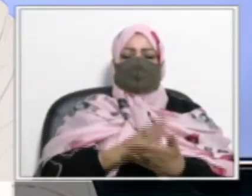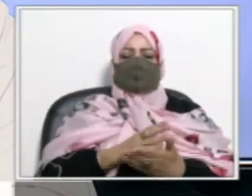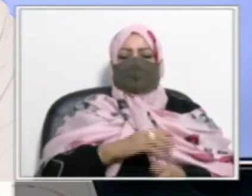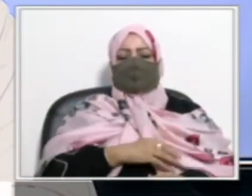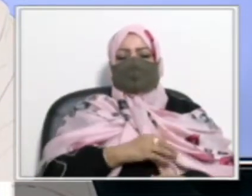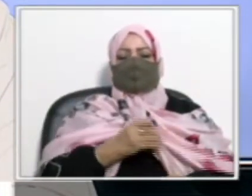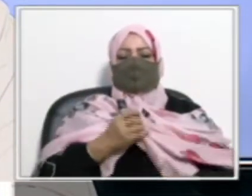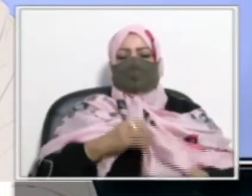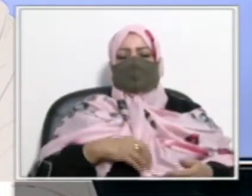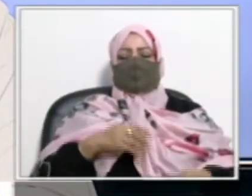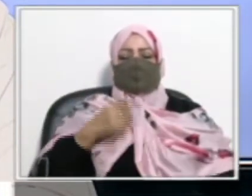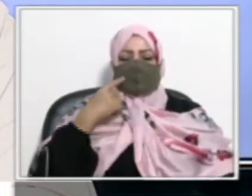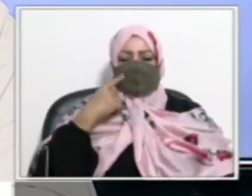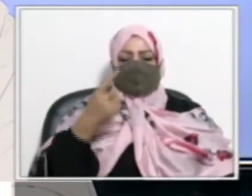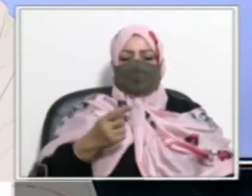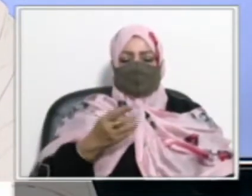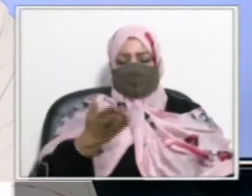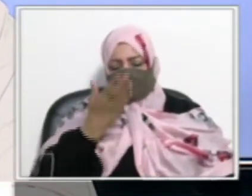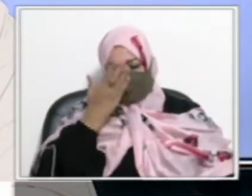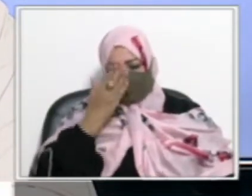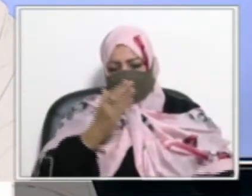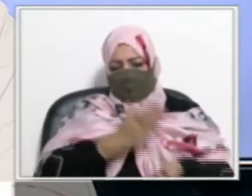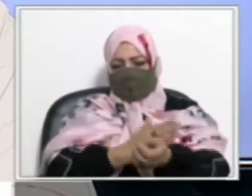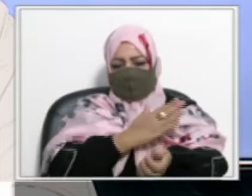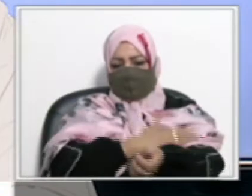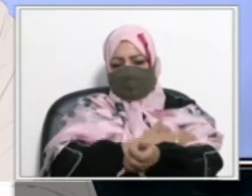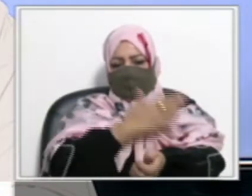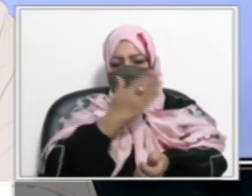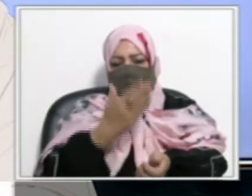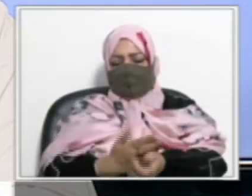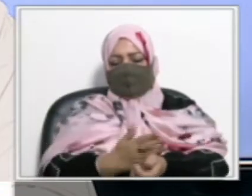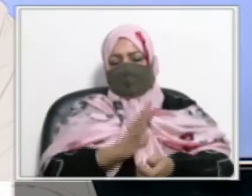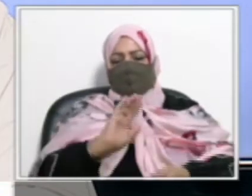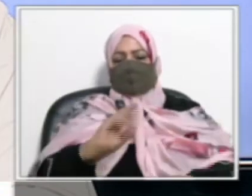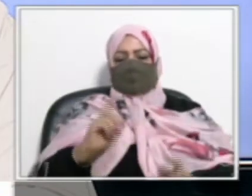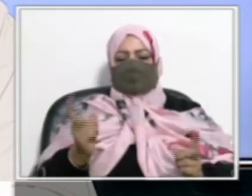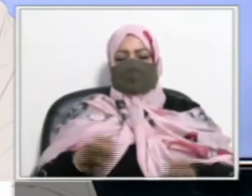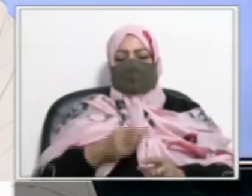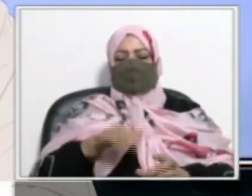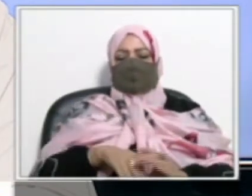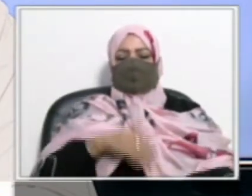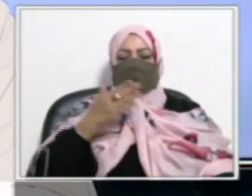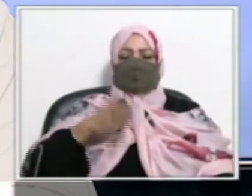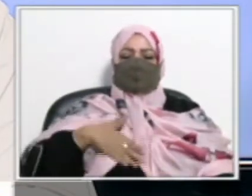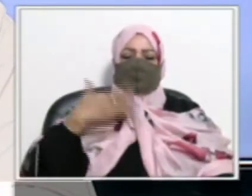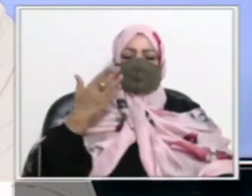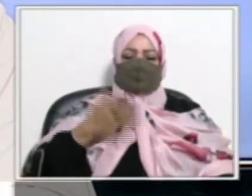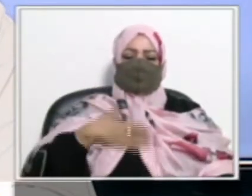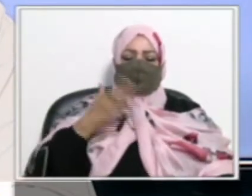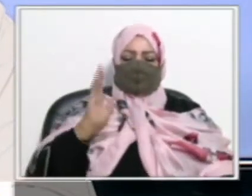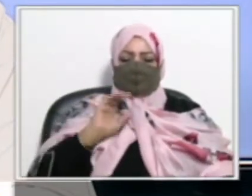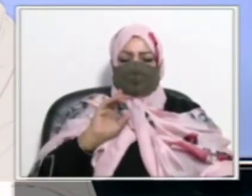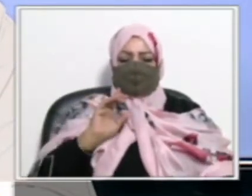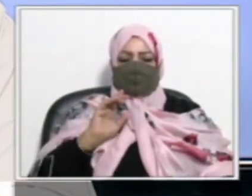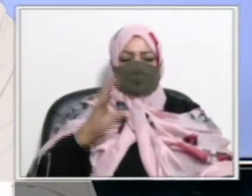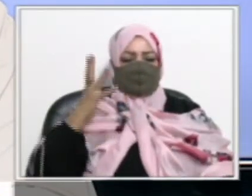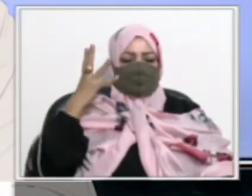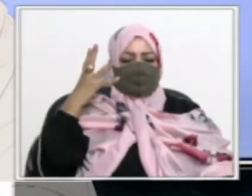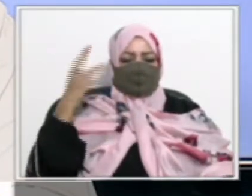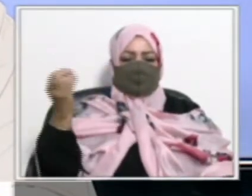ترك سننا مؤكدة وأركانا في الصلاة فإنه يأتي بها ولو